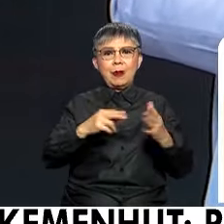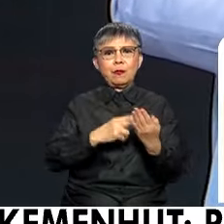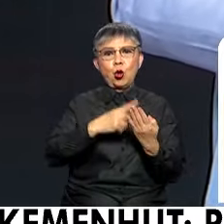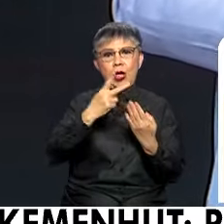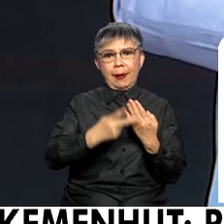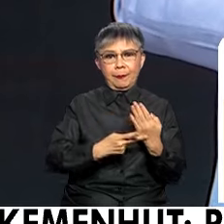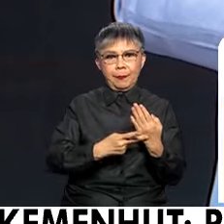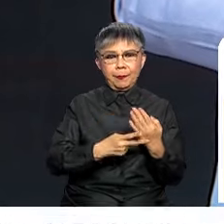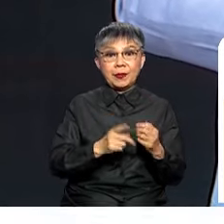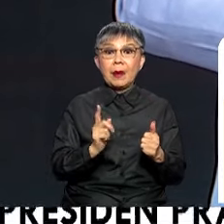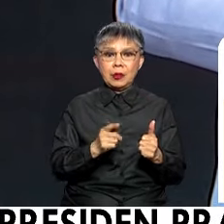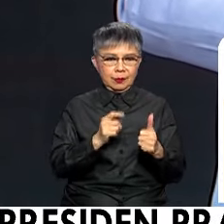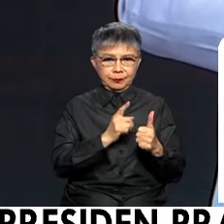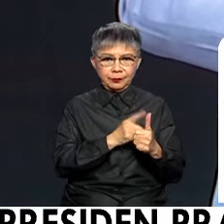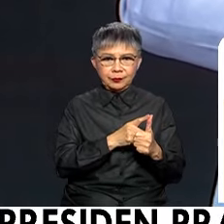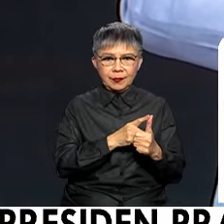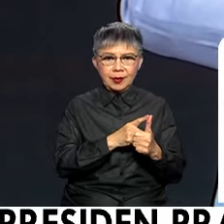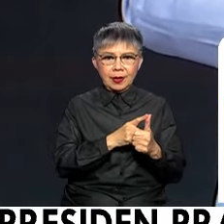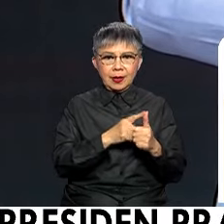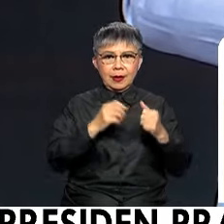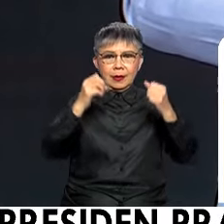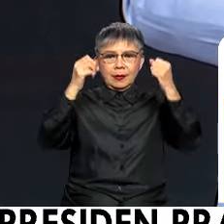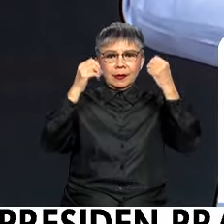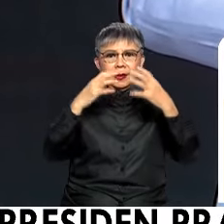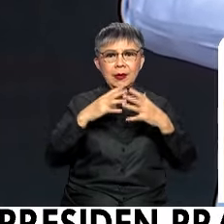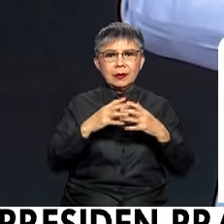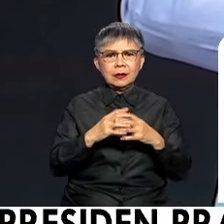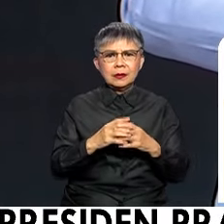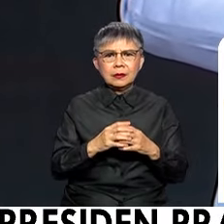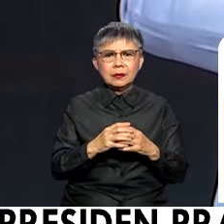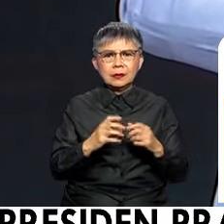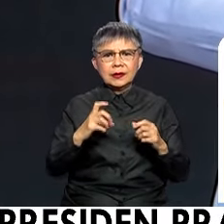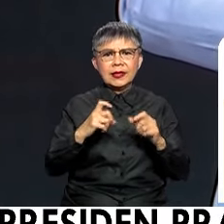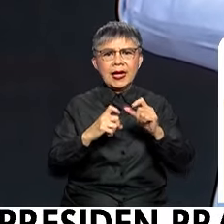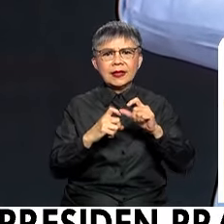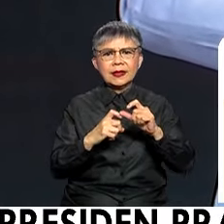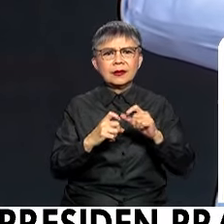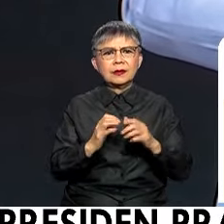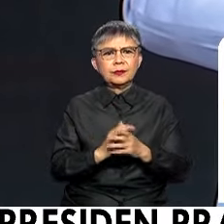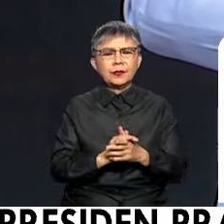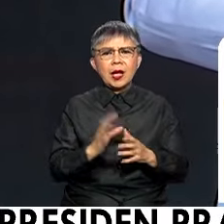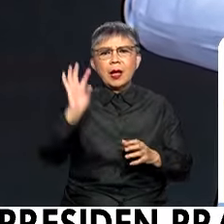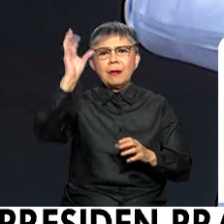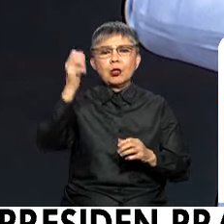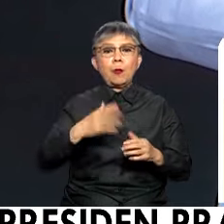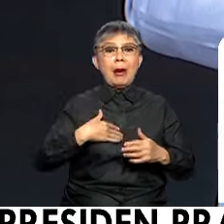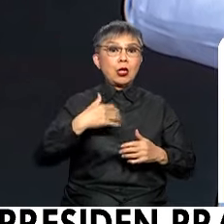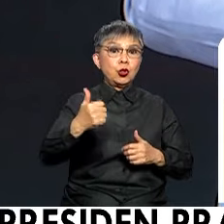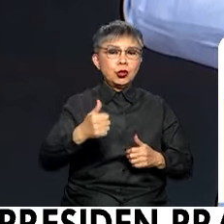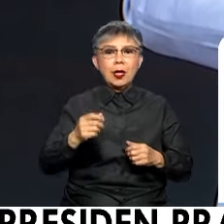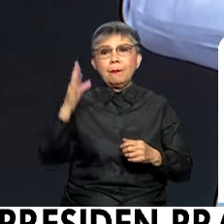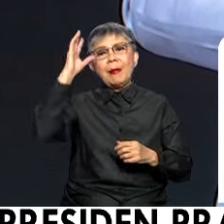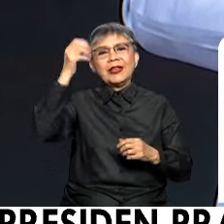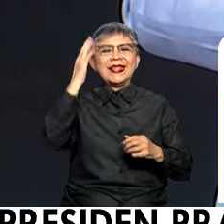program yaitu berkah CS namanya Banten Bagus Banten